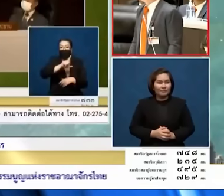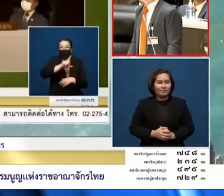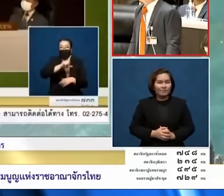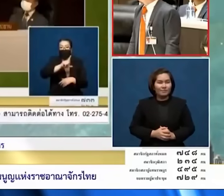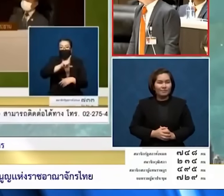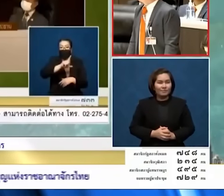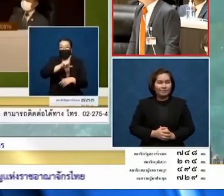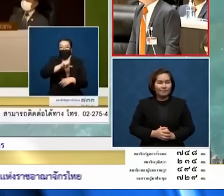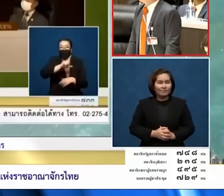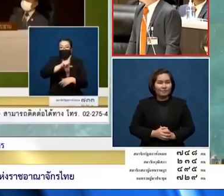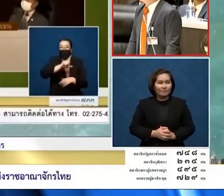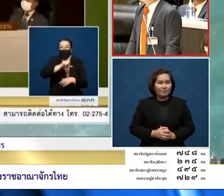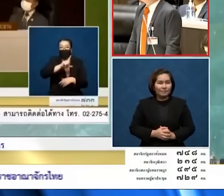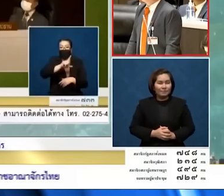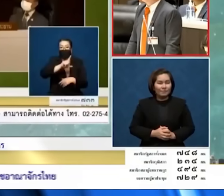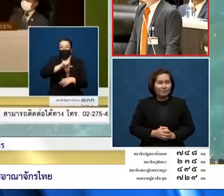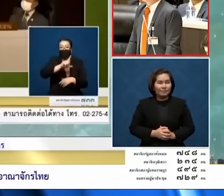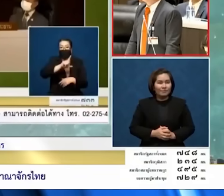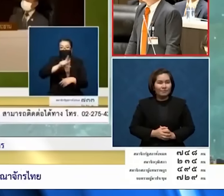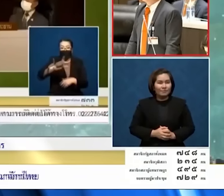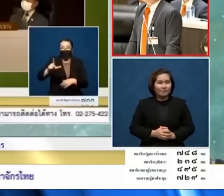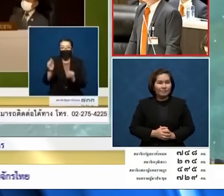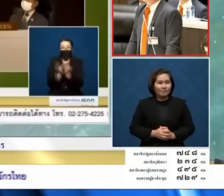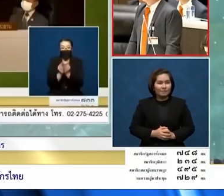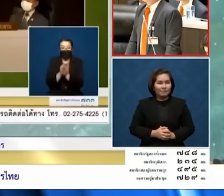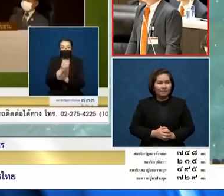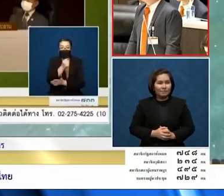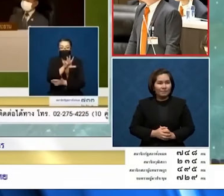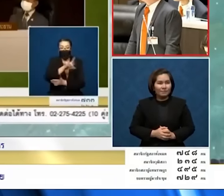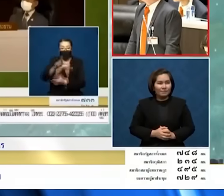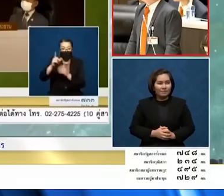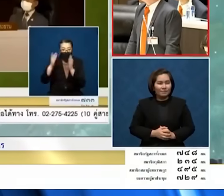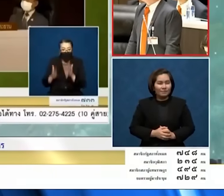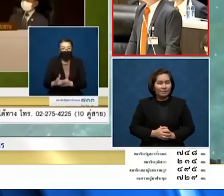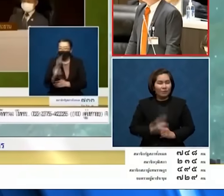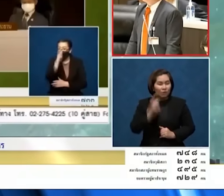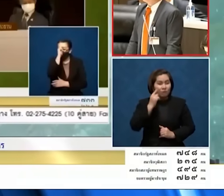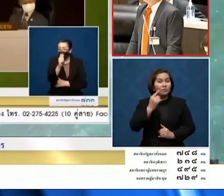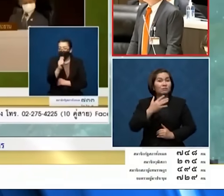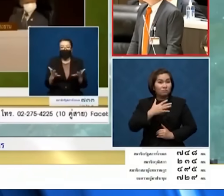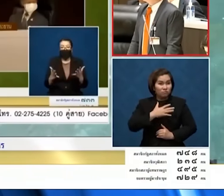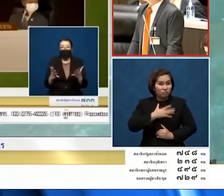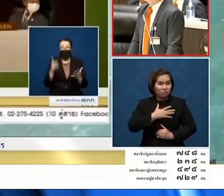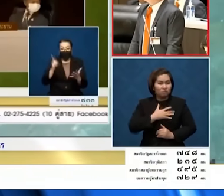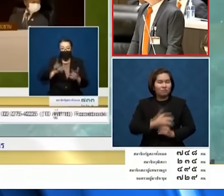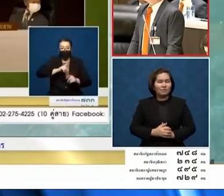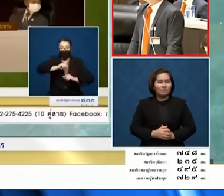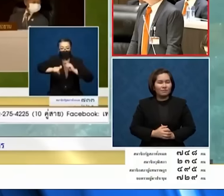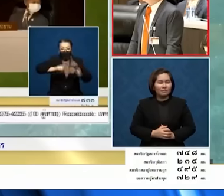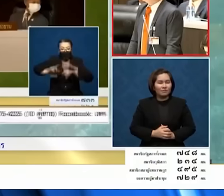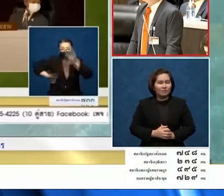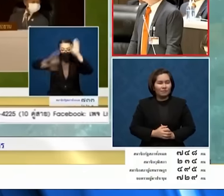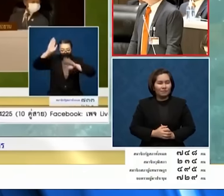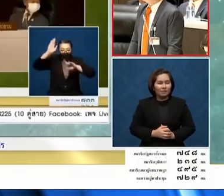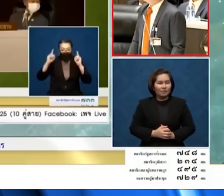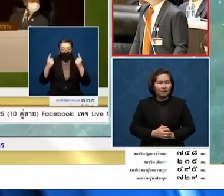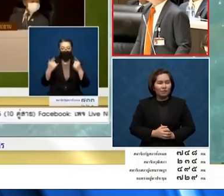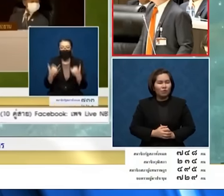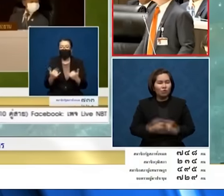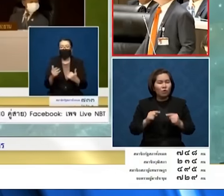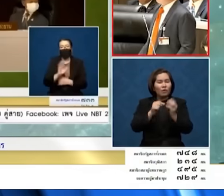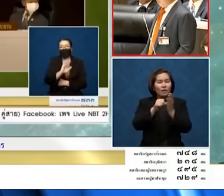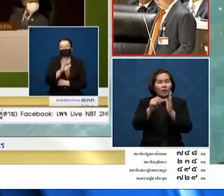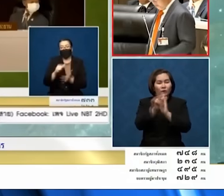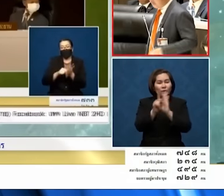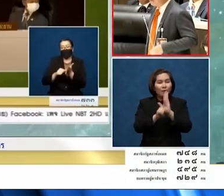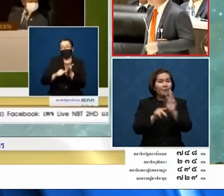ครับคุณวิโรจน์ครับอยากให้ได้ข้อสรุปเลย เพราะฉะนั้นความเห็นผมเนี่ยคิดว่าไม่จำเป็นต้องมาปิดสวิตช์หรือมาแก้มาตรานี้เล